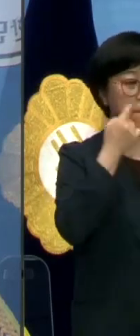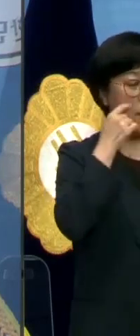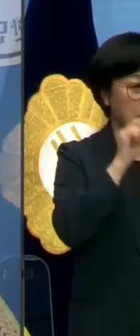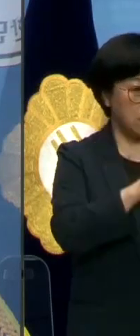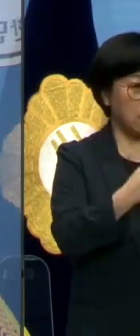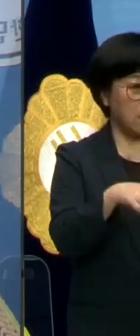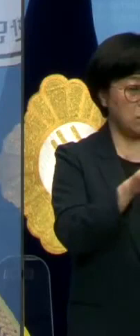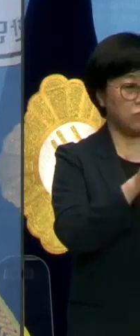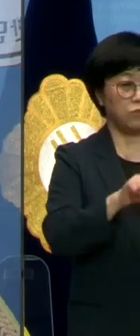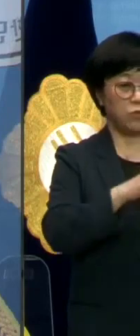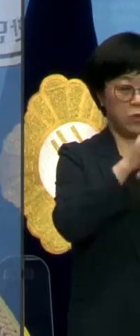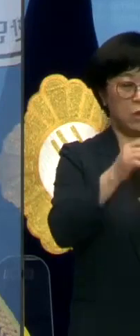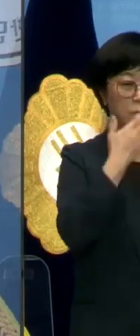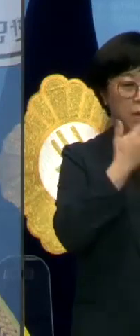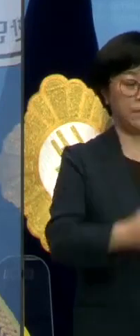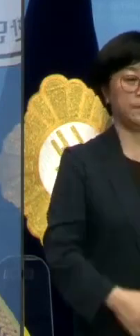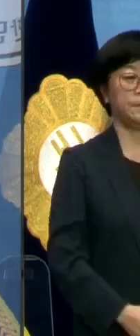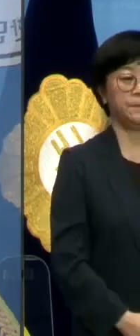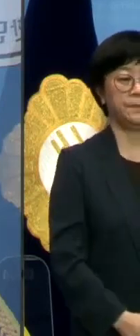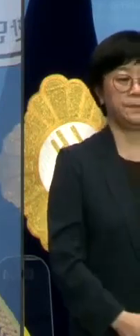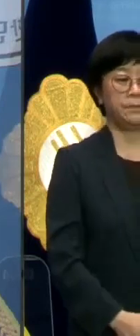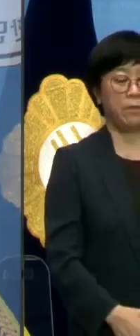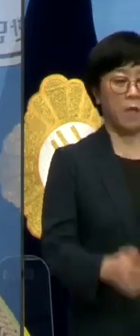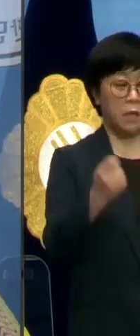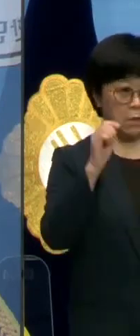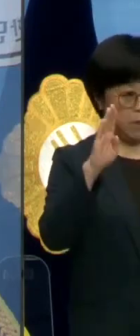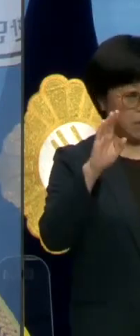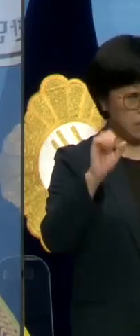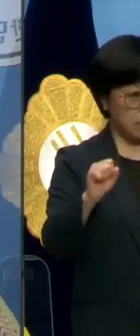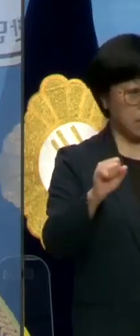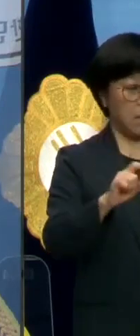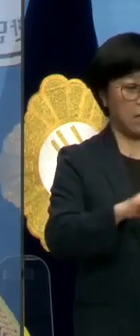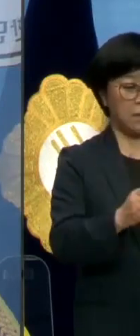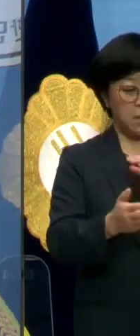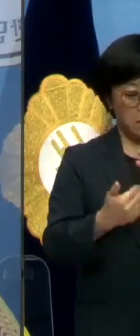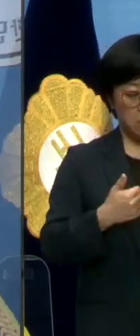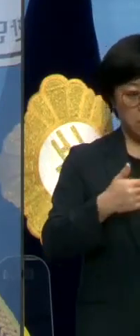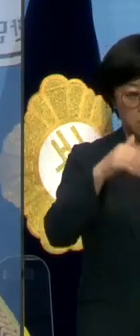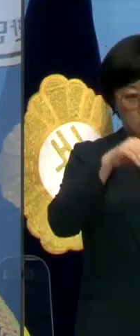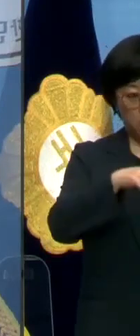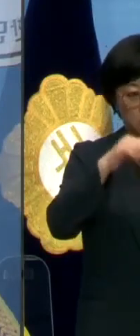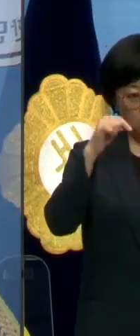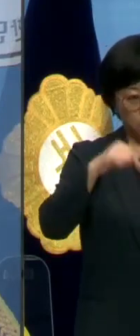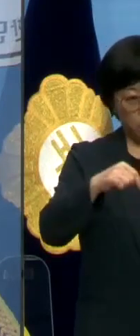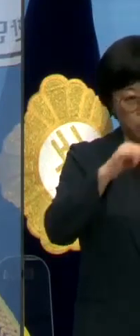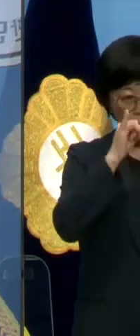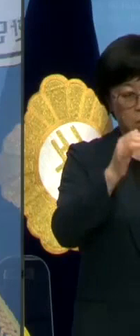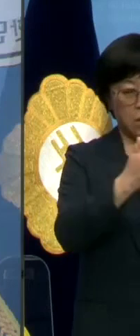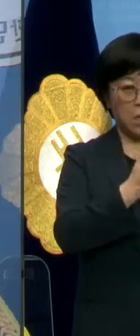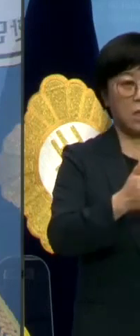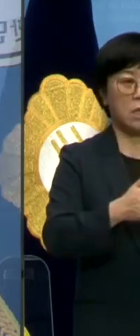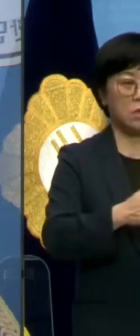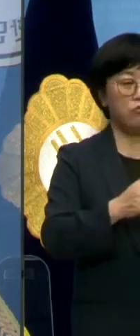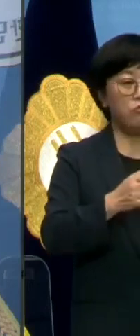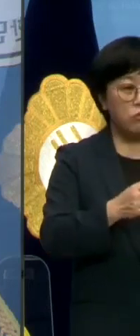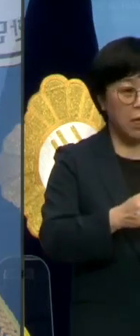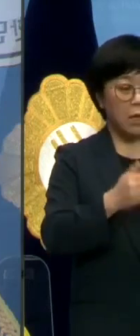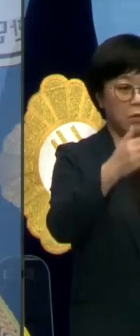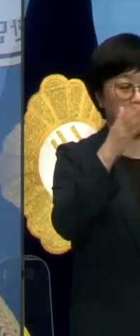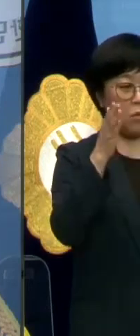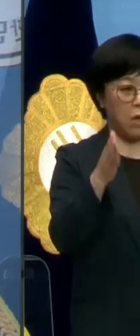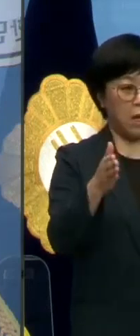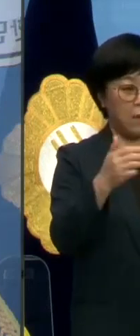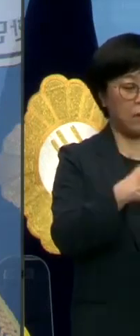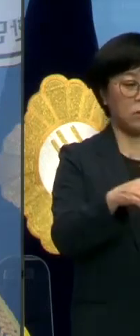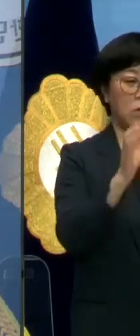위해 운영되는 것이다. 그런데 TBS가 사전 선거 운동을 펼친 약 2개월 동안